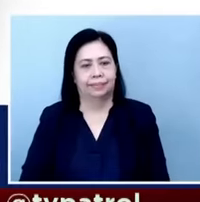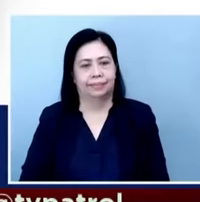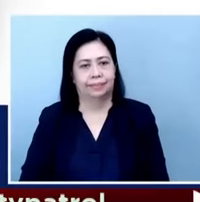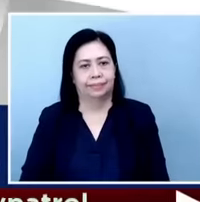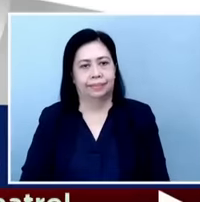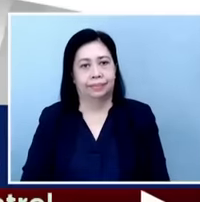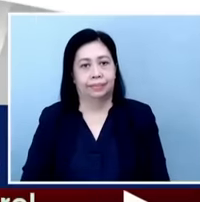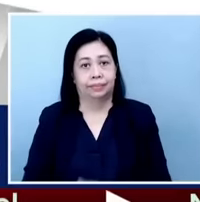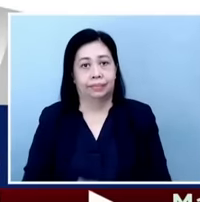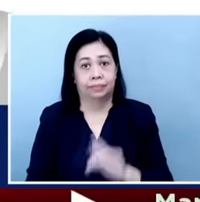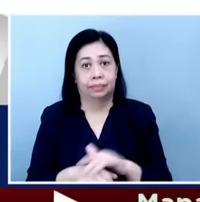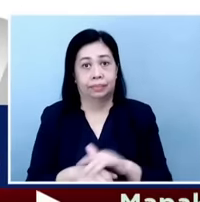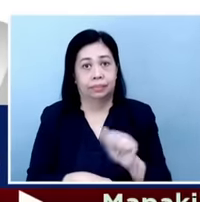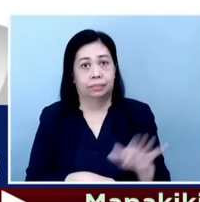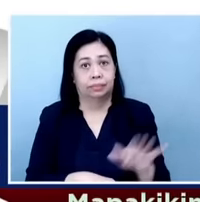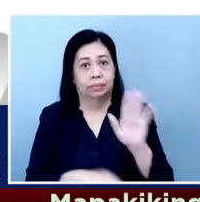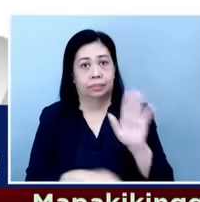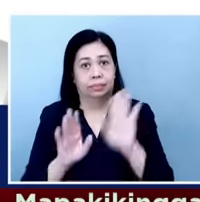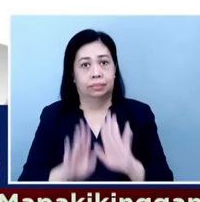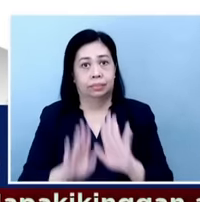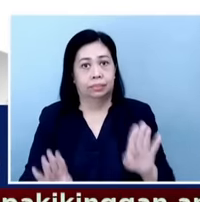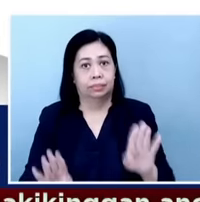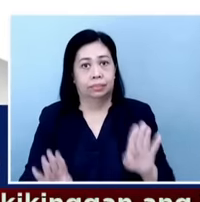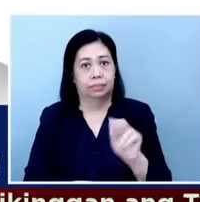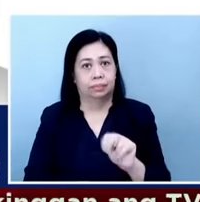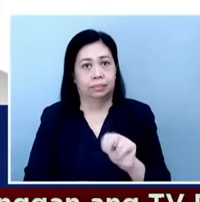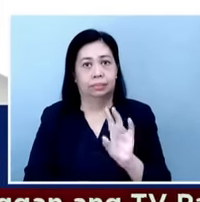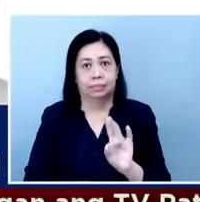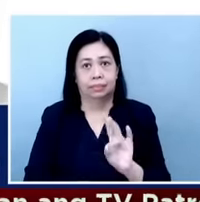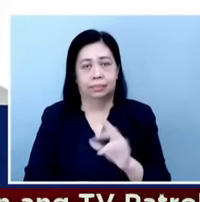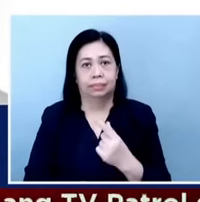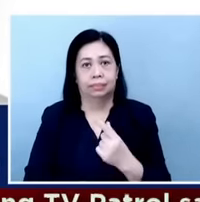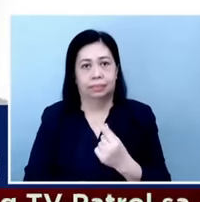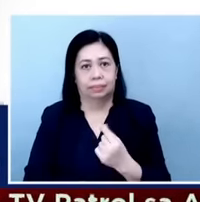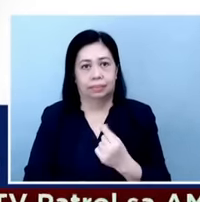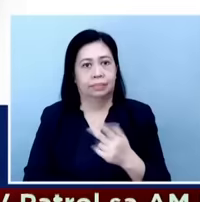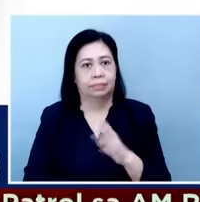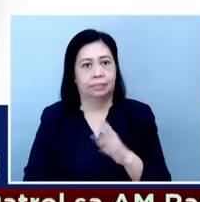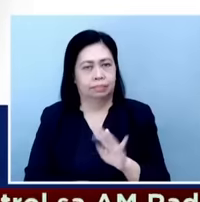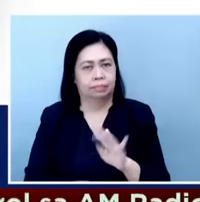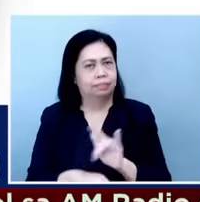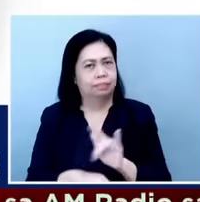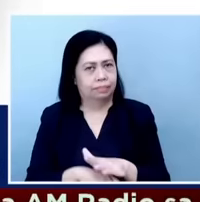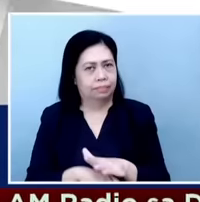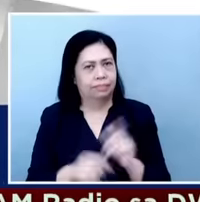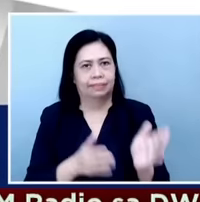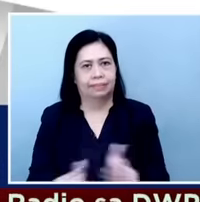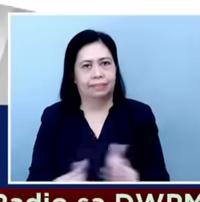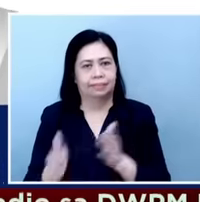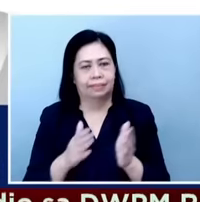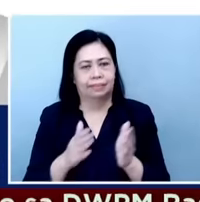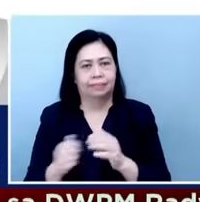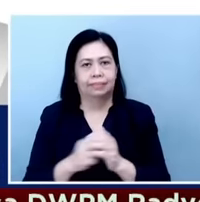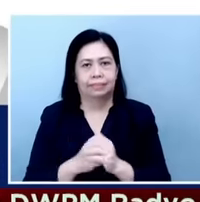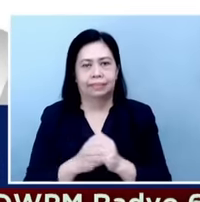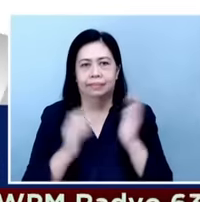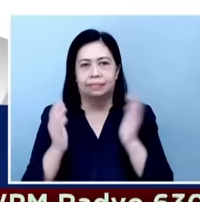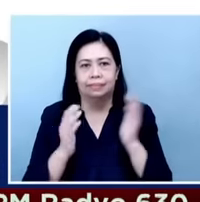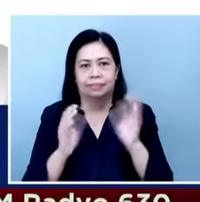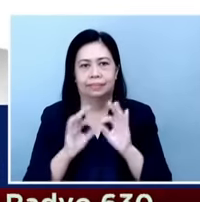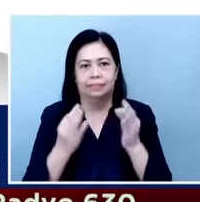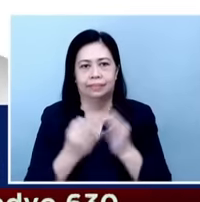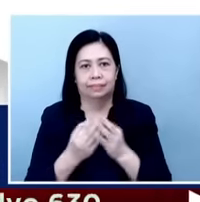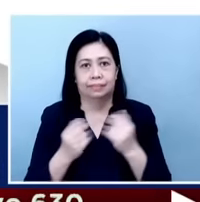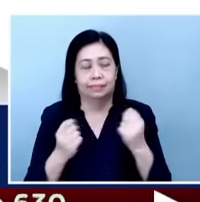Madaling araw ng Linggo, January 7, 2024. Maagap na naghanda ang Lingkod Kapamilya. Dahil pagputok